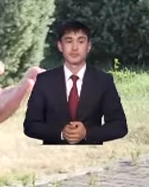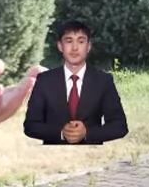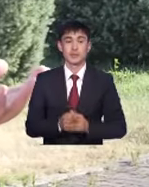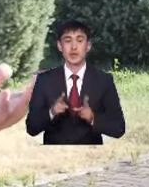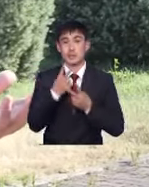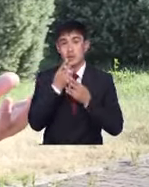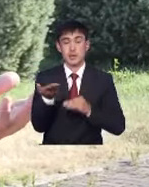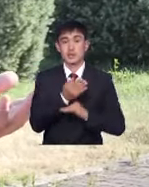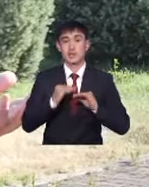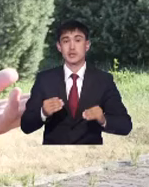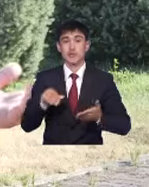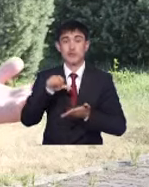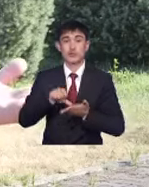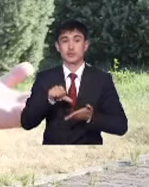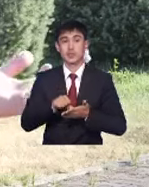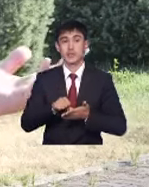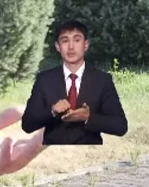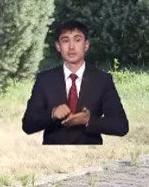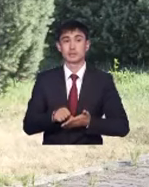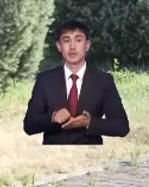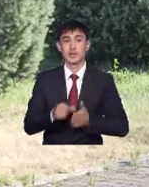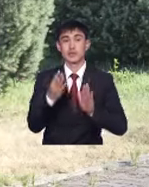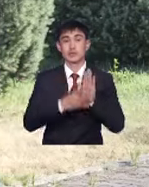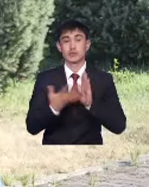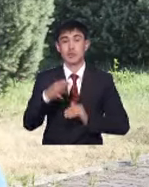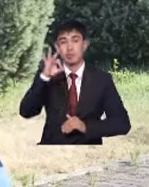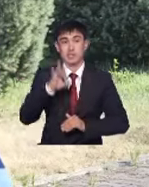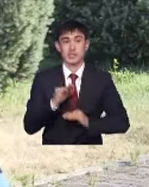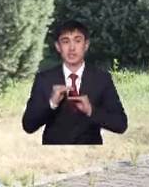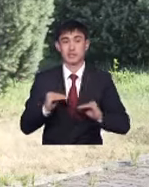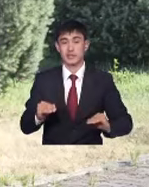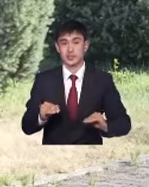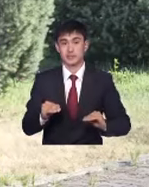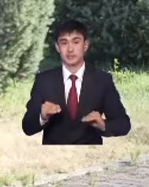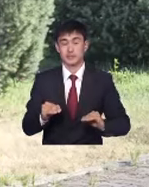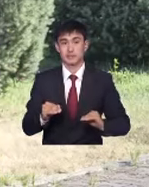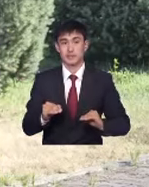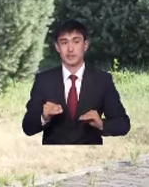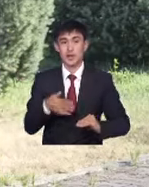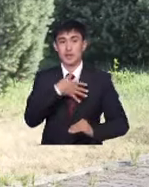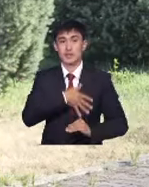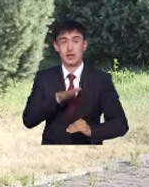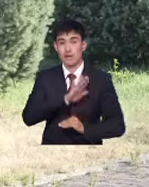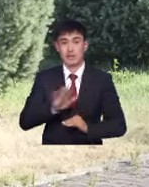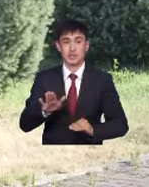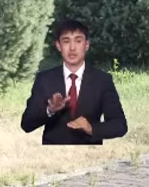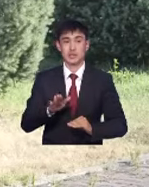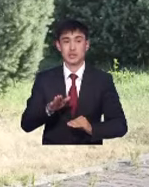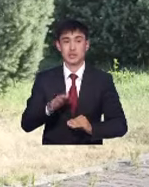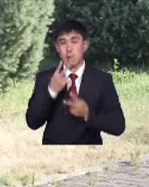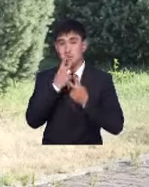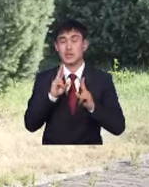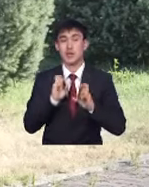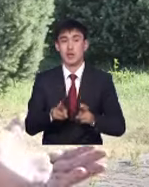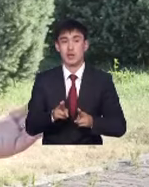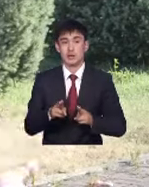как мои дети выступили То есть у меня там 95% дети не кавказской национальности они показали